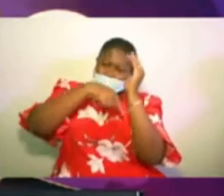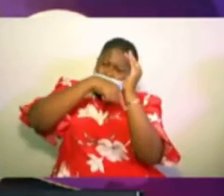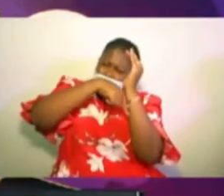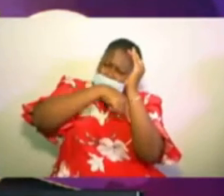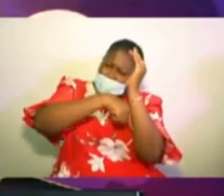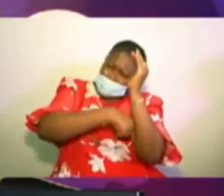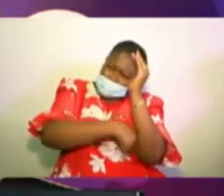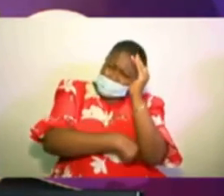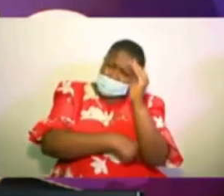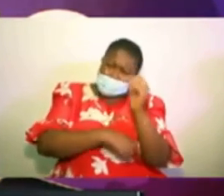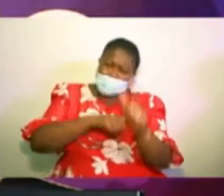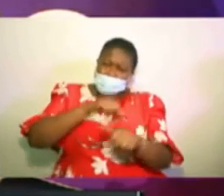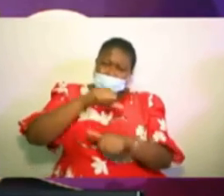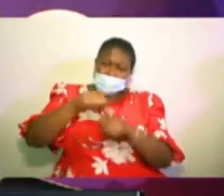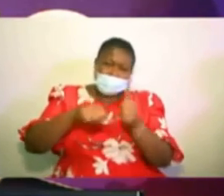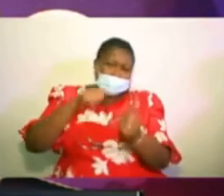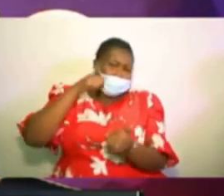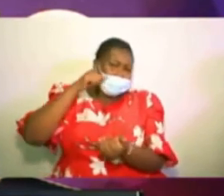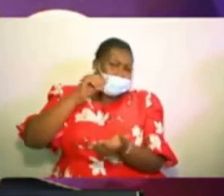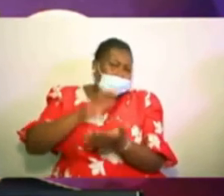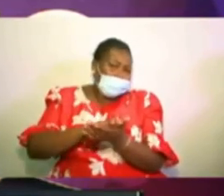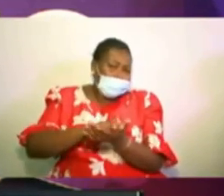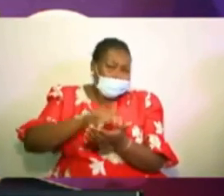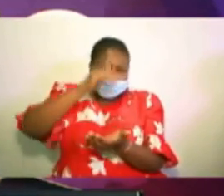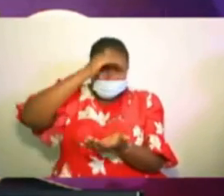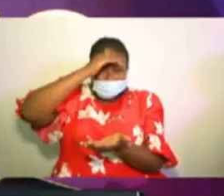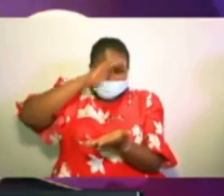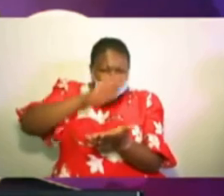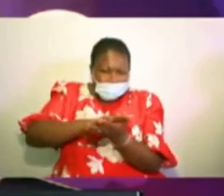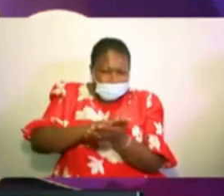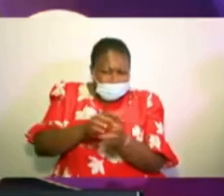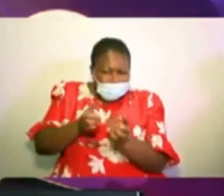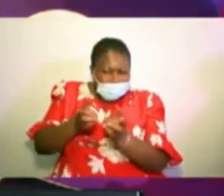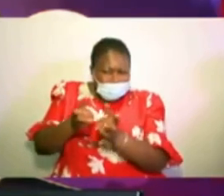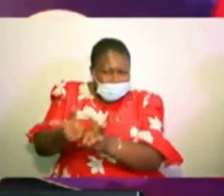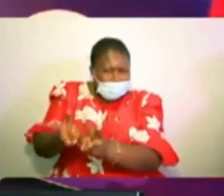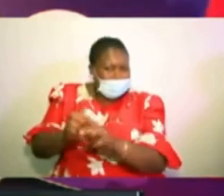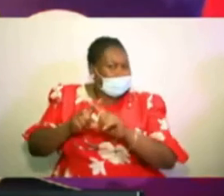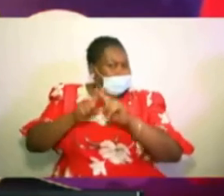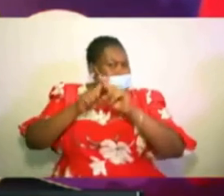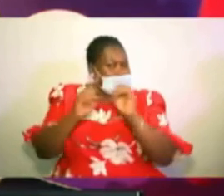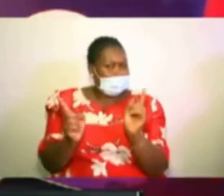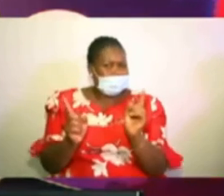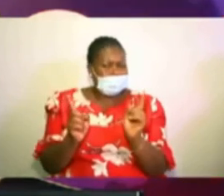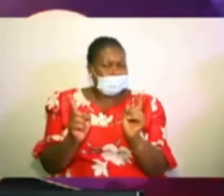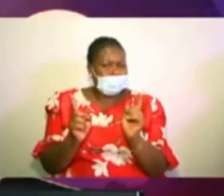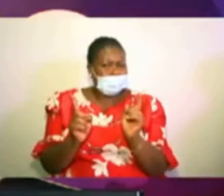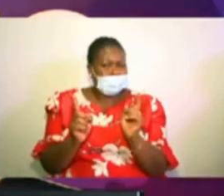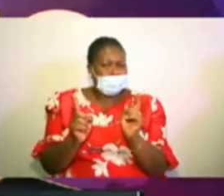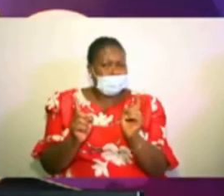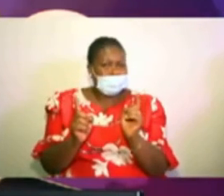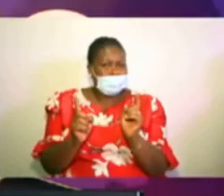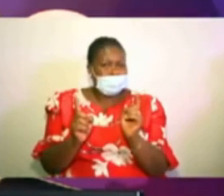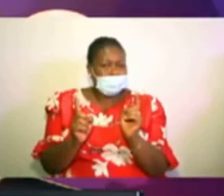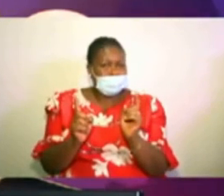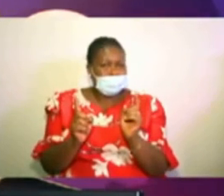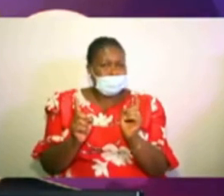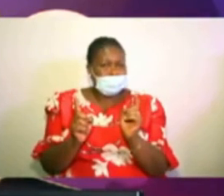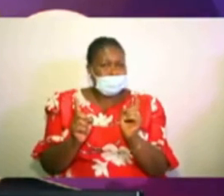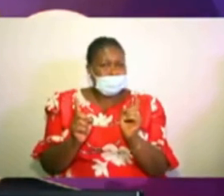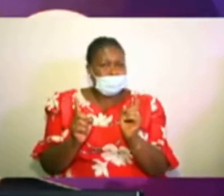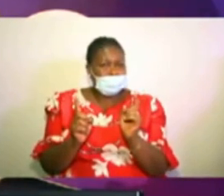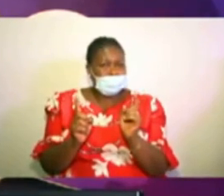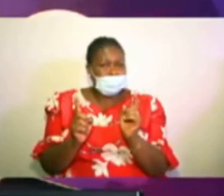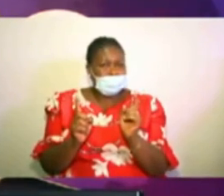share. Mais il y a encore plus profond un niveau de communion que les couples partagent. That is